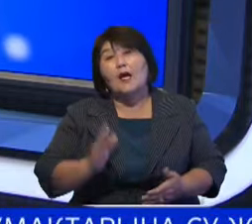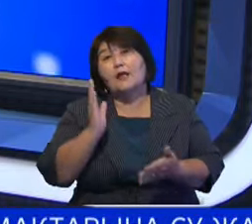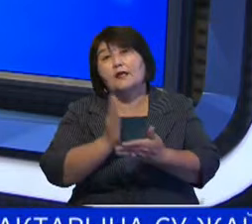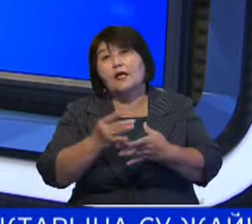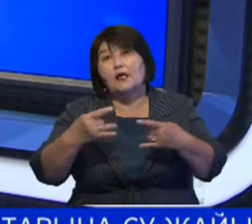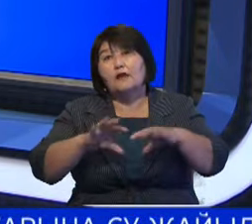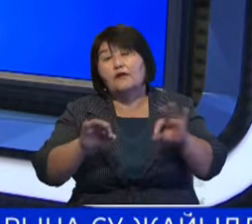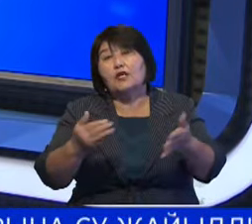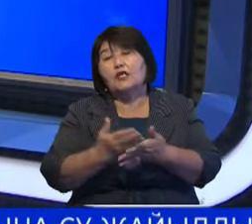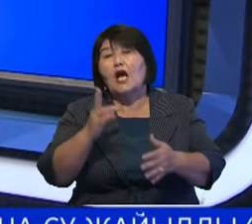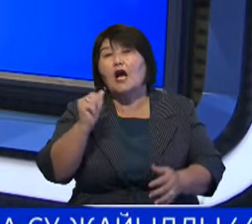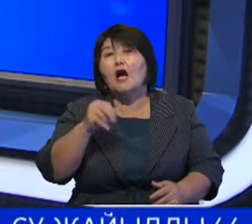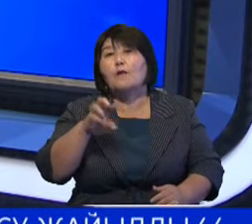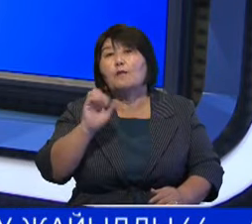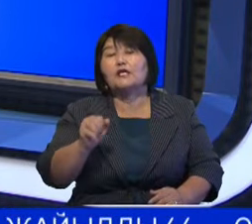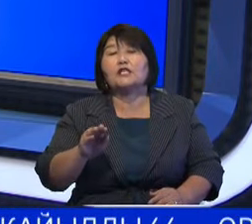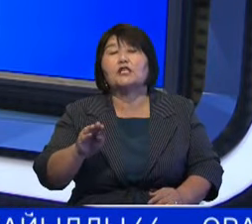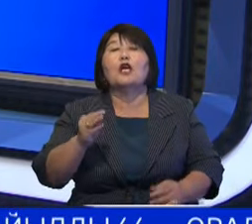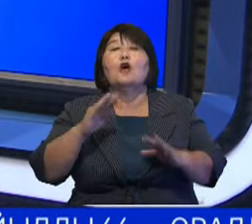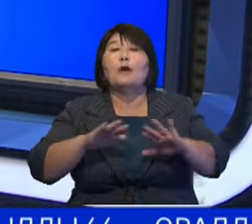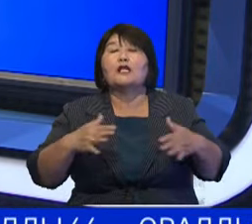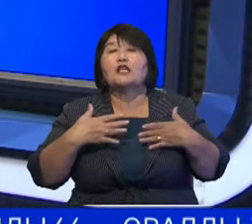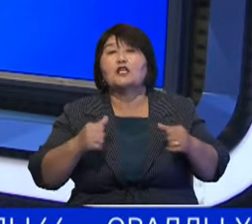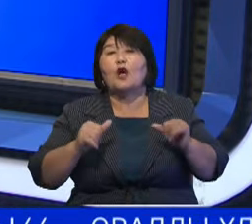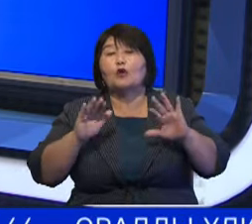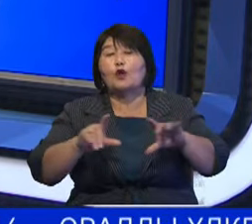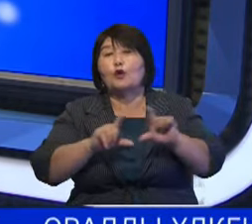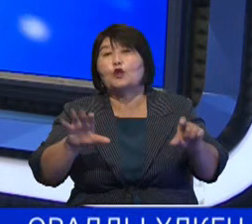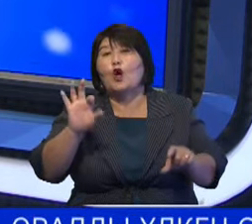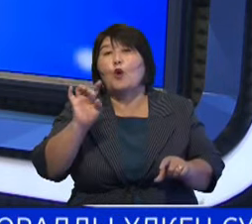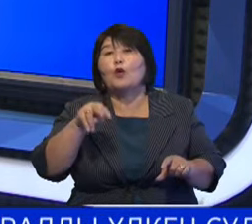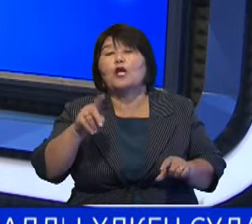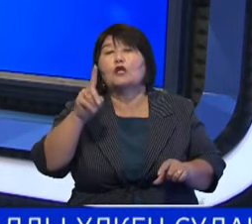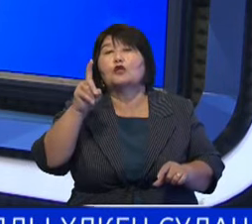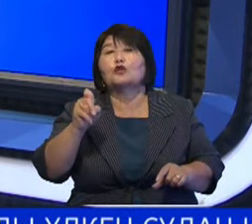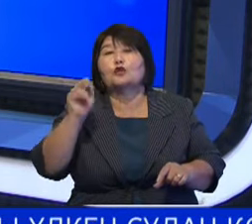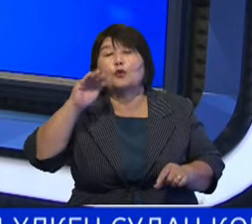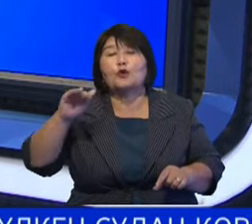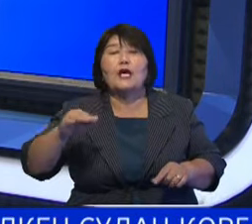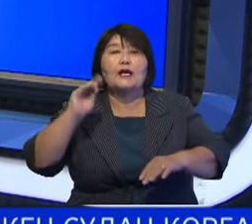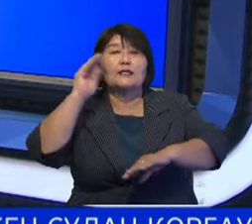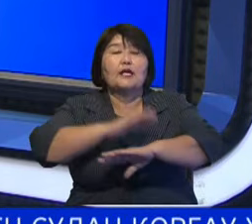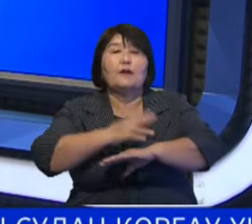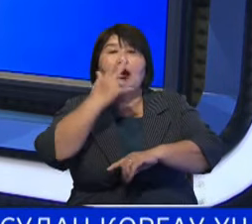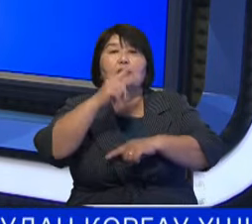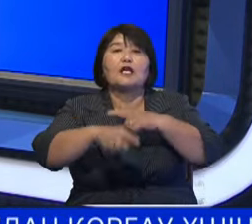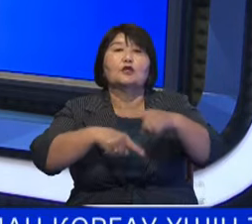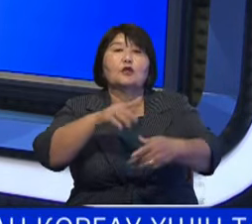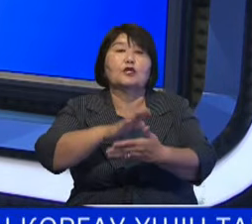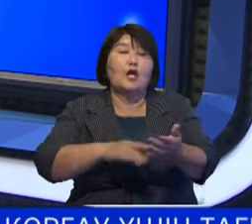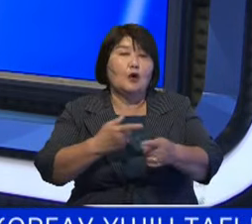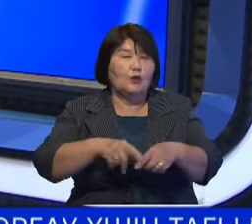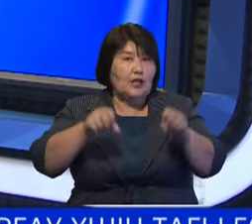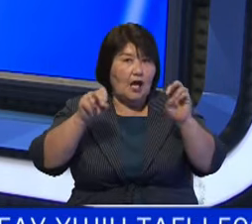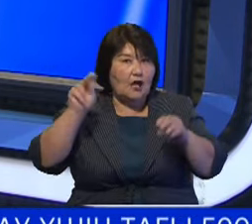тікелей эфирде жаңалықтар. Қамбаш балаларда сауықтыру орталығына орналастырылған оралдық жүзуші оқушының сабағы дәстүрлі форматта жалғасып жатыр. Ол